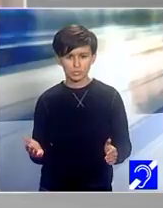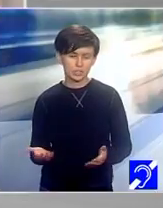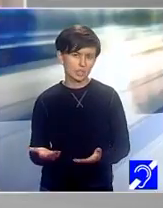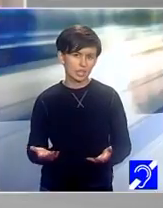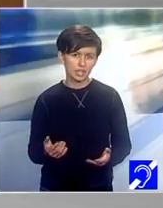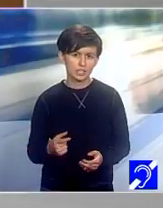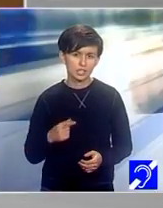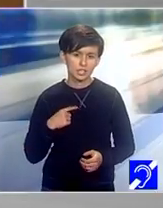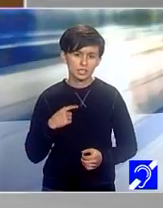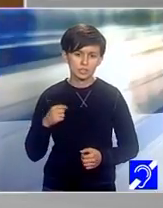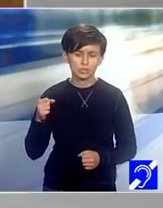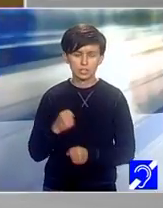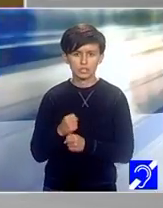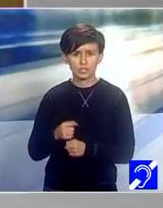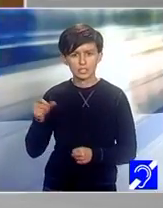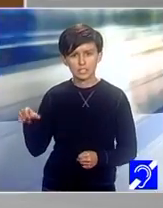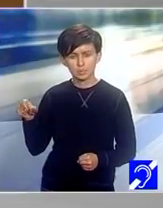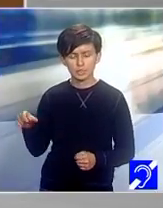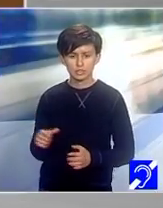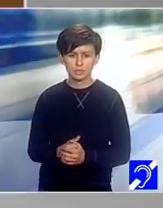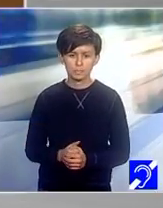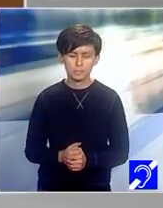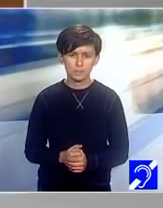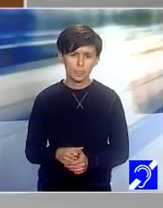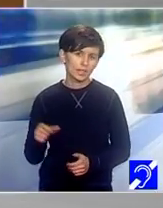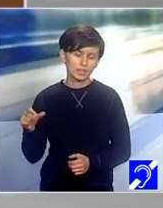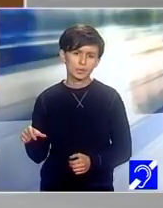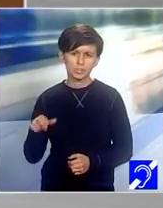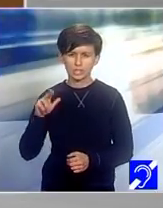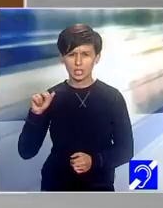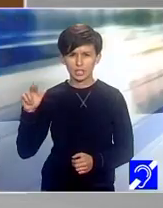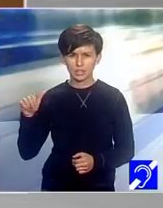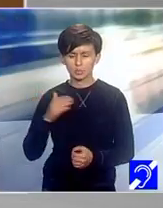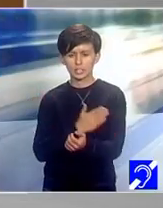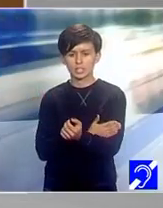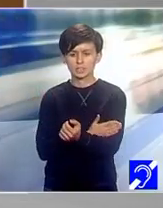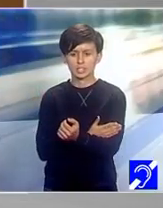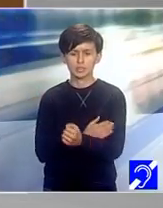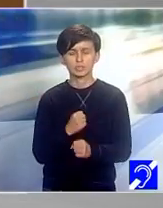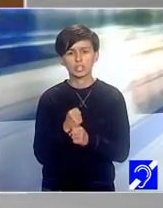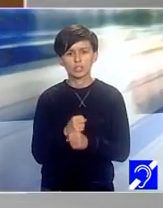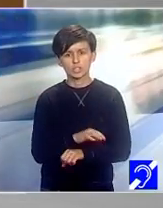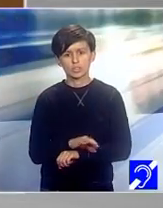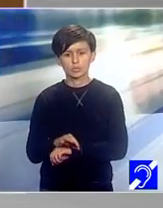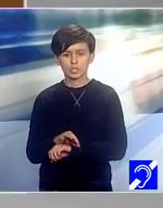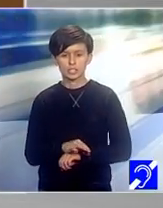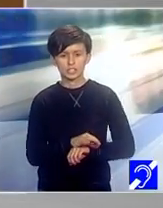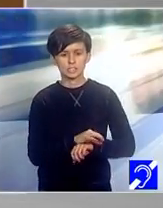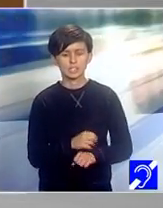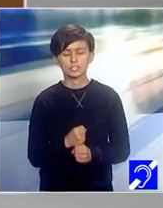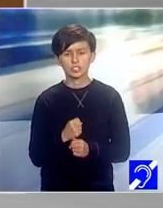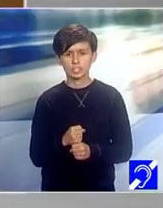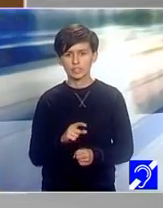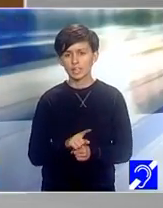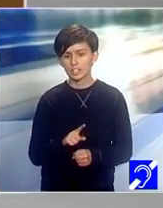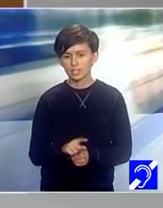așa meșteșugari care pictează lemn din zona Călatei să lucreze împreună cu designer de produs și să facă produse care